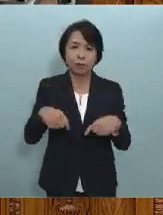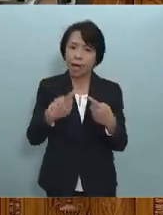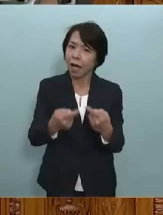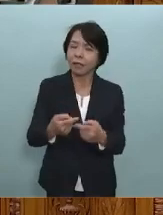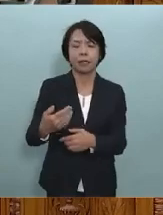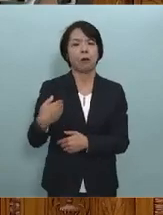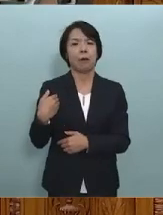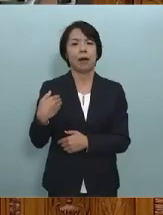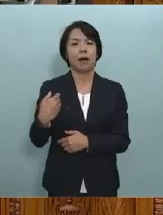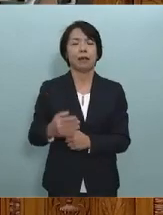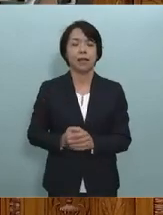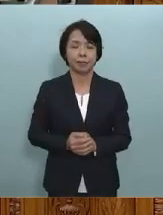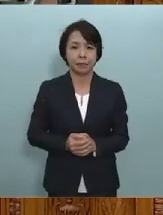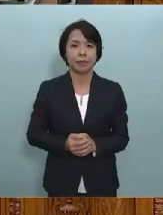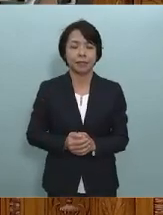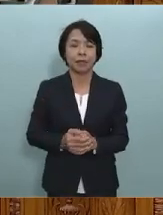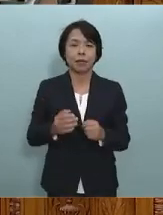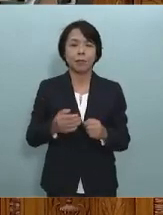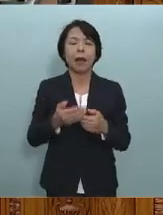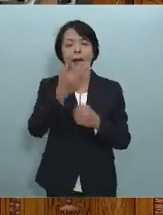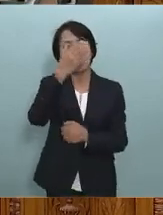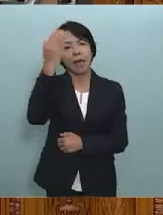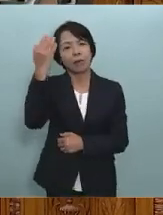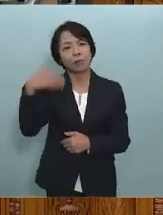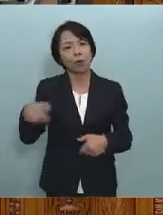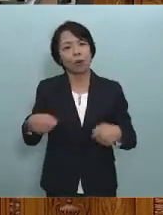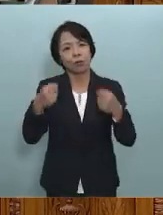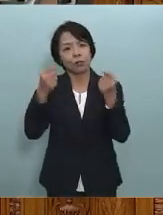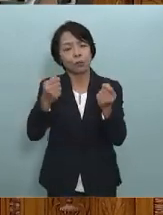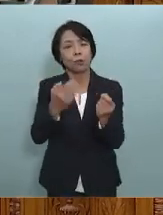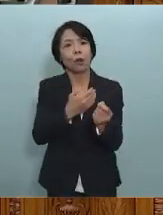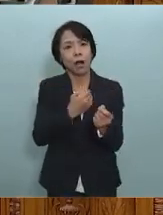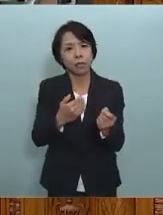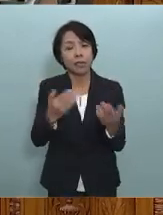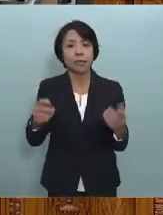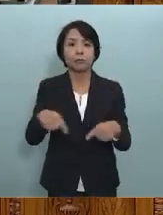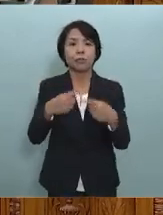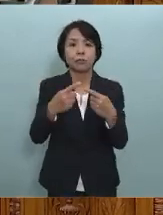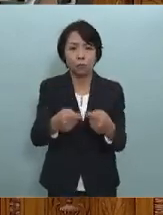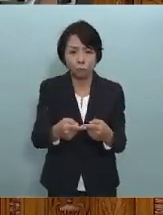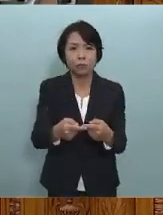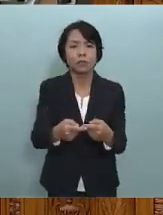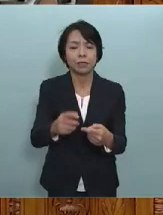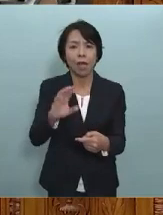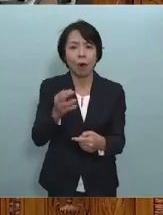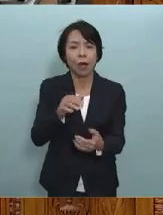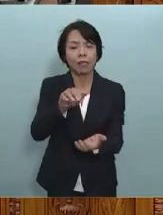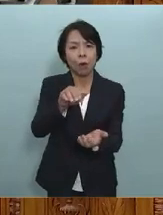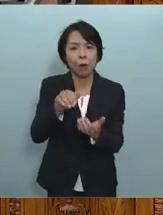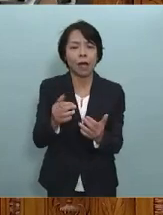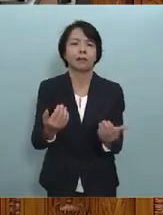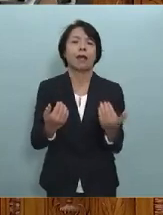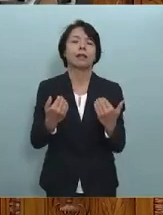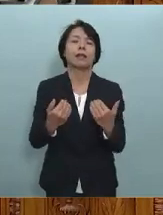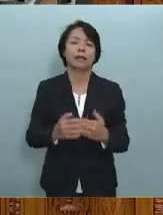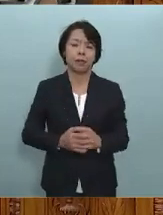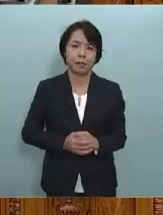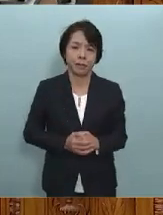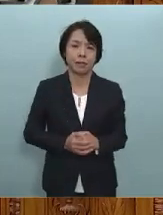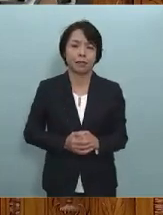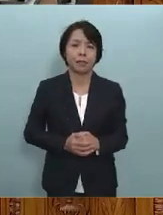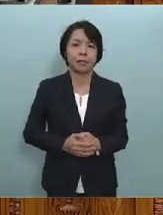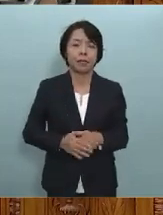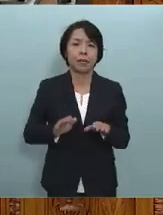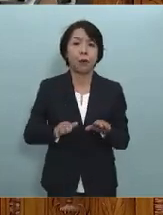んしなんとか業できたとしてもすぐに就職してお金を稼がなければなりませんこの